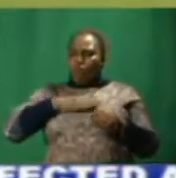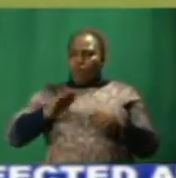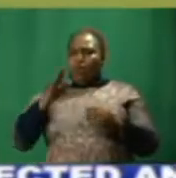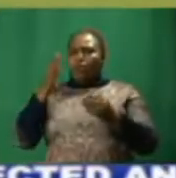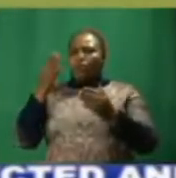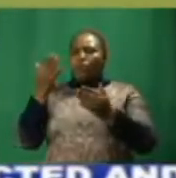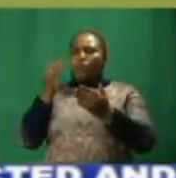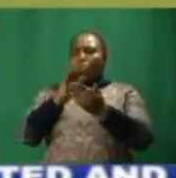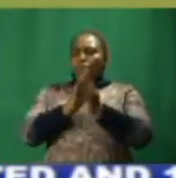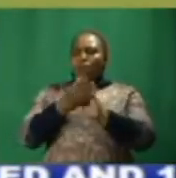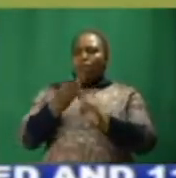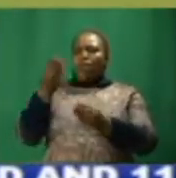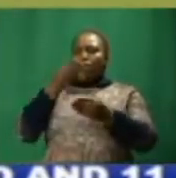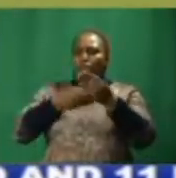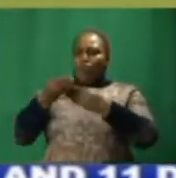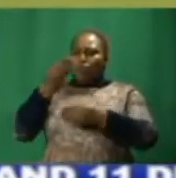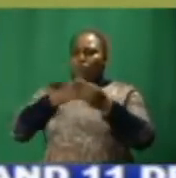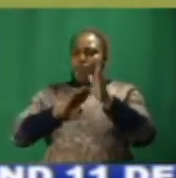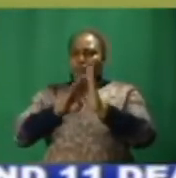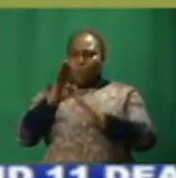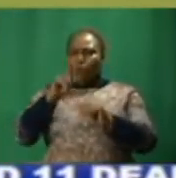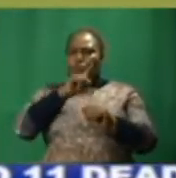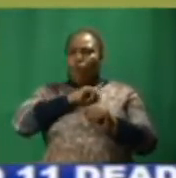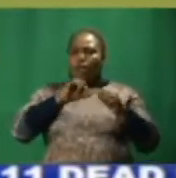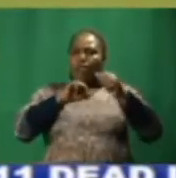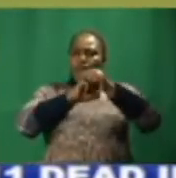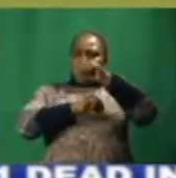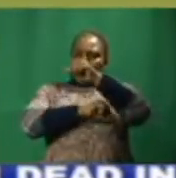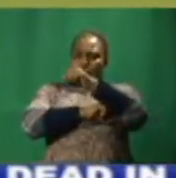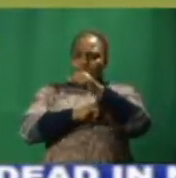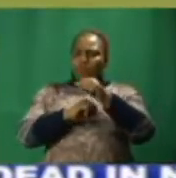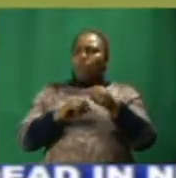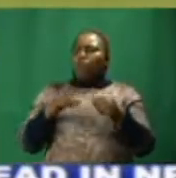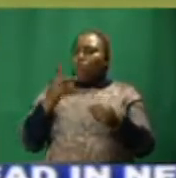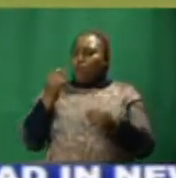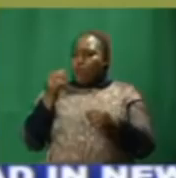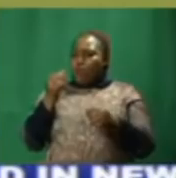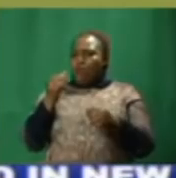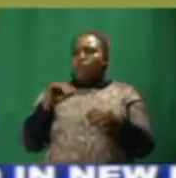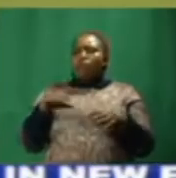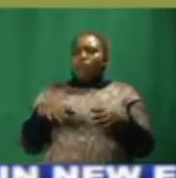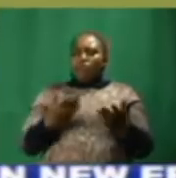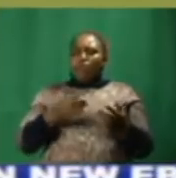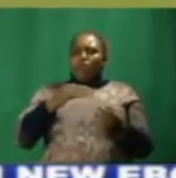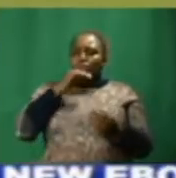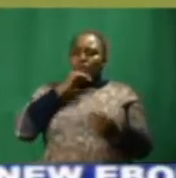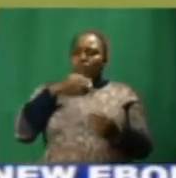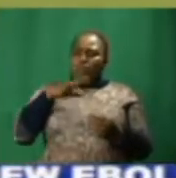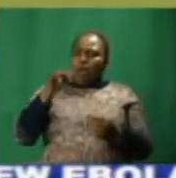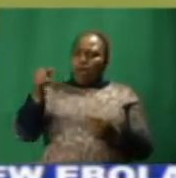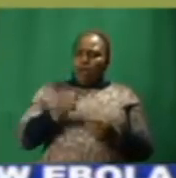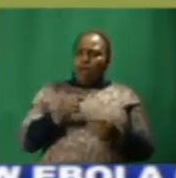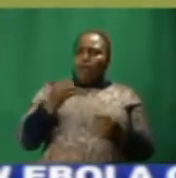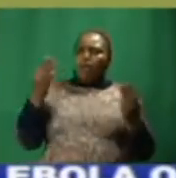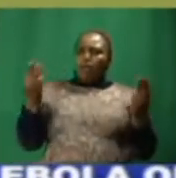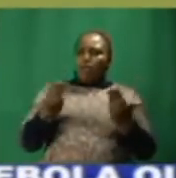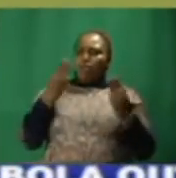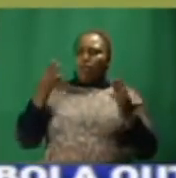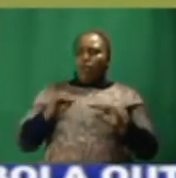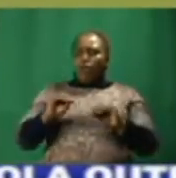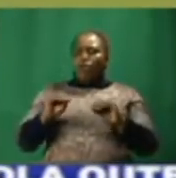funding idala kangwane kufuna sicashe abantu futhi labata bona ema ground la abata ukcoach abantu fana